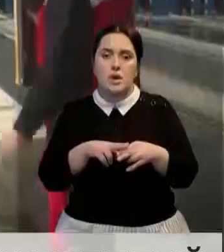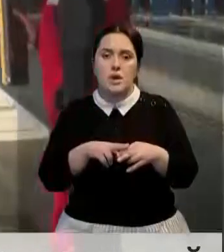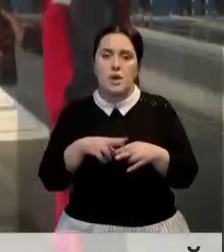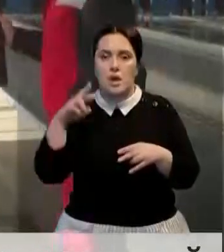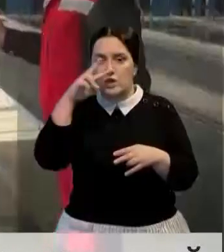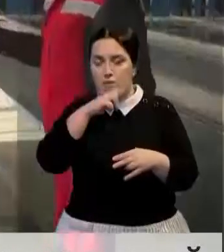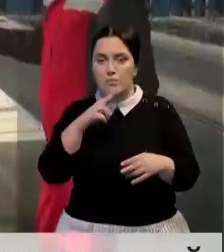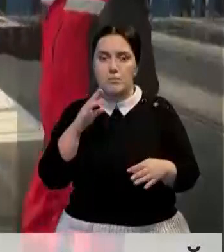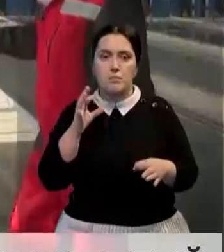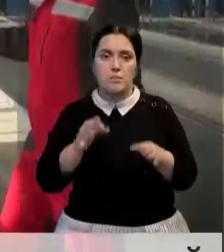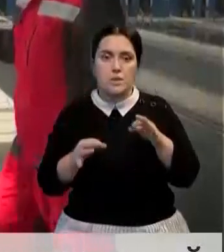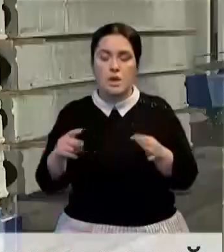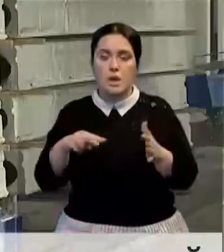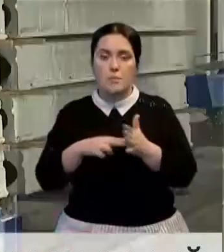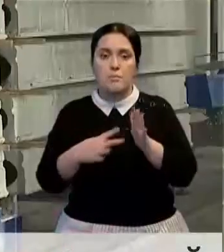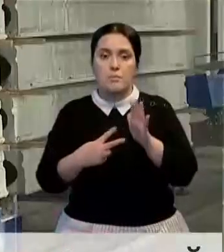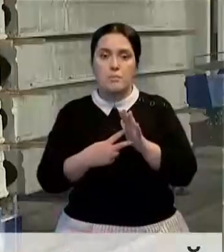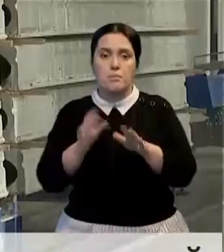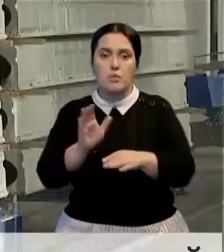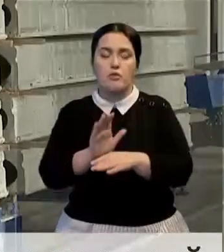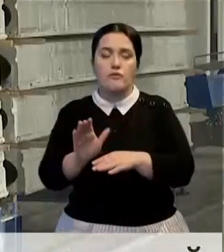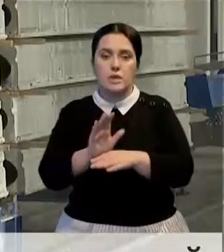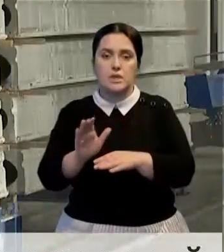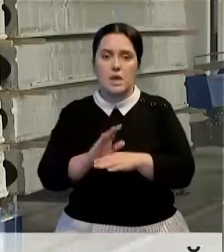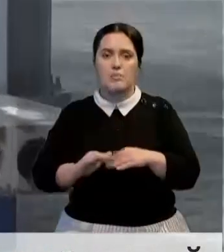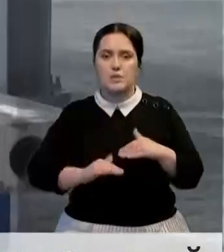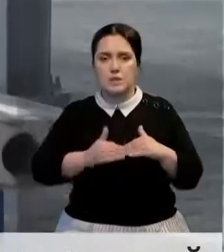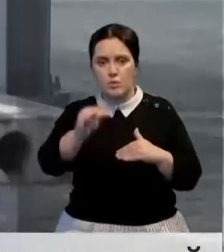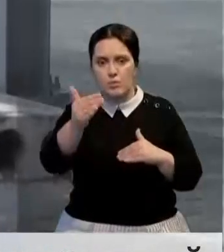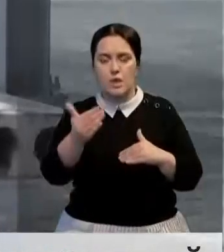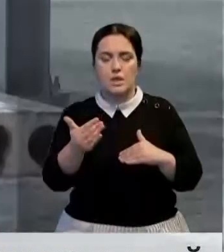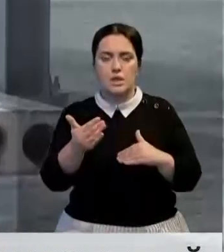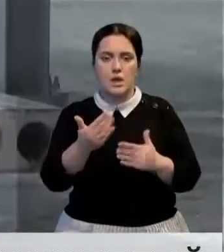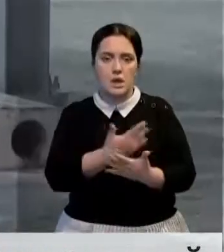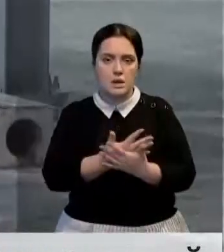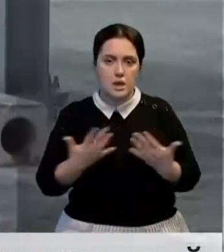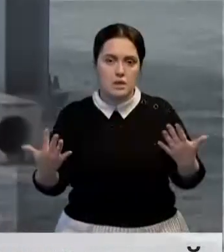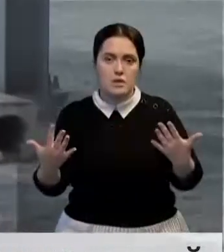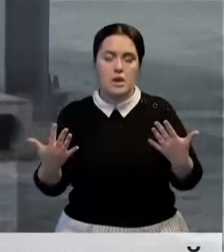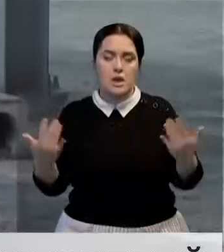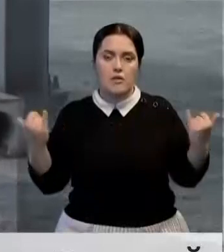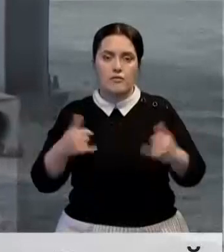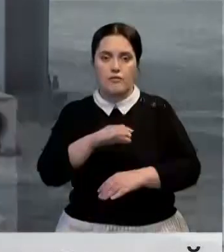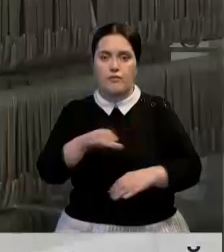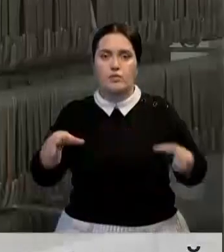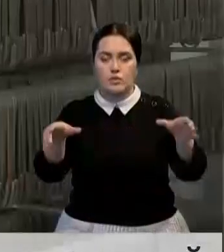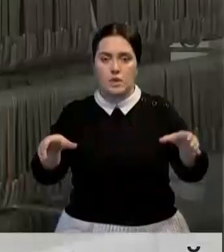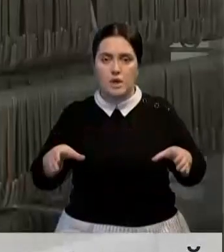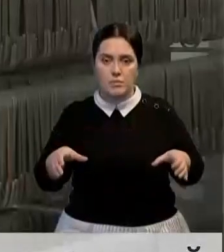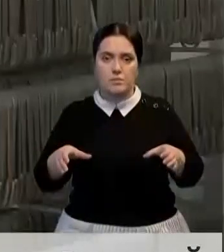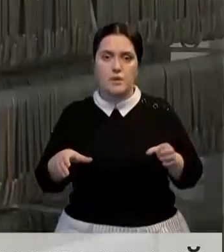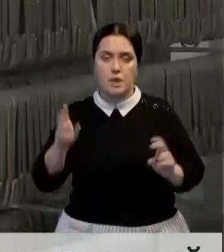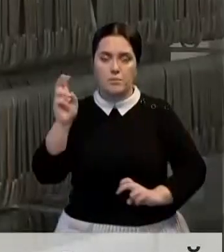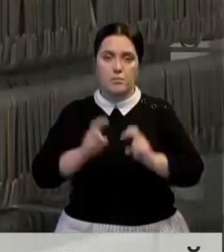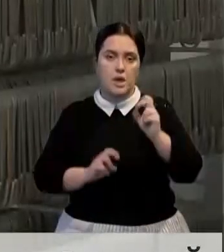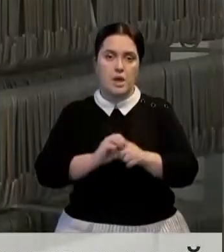ошибки к минимуму. Здесь планируется выпускать плиты, ступени, перемычки, панельные перекрытия, фундаментные блоки и сваи. Предприятие